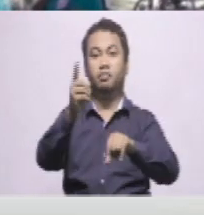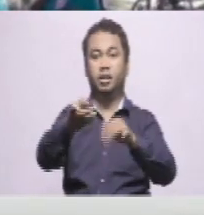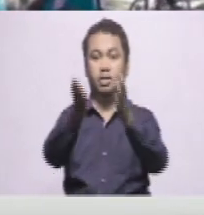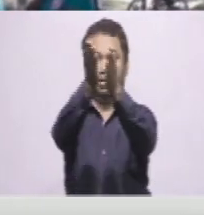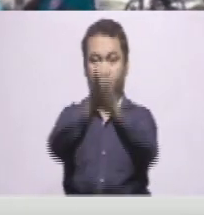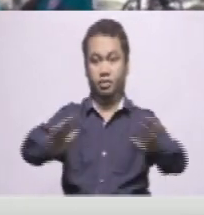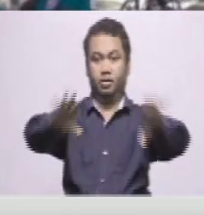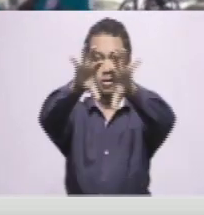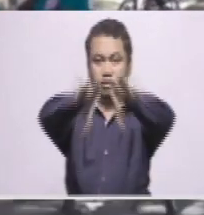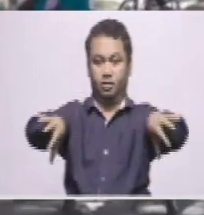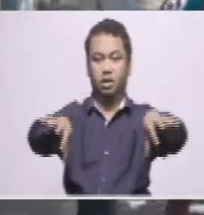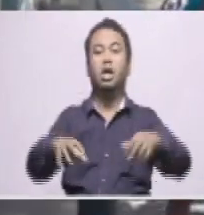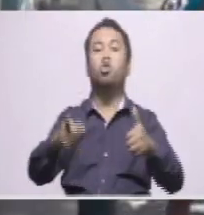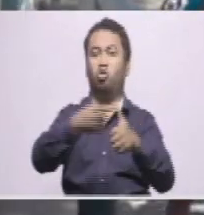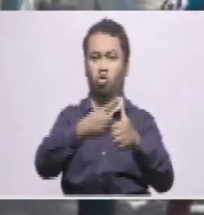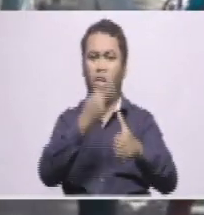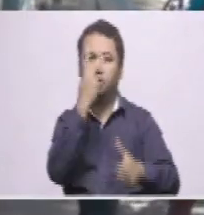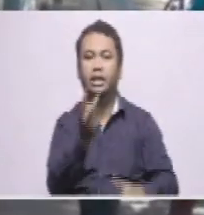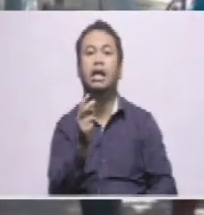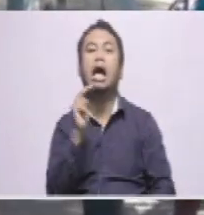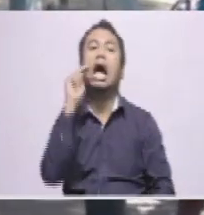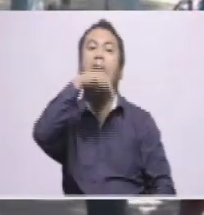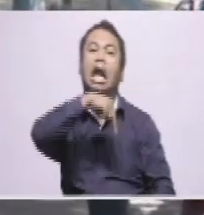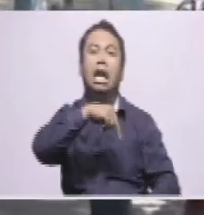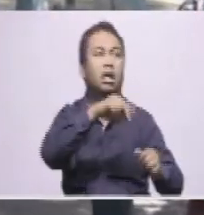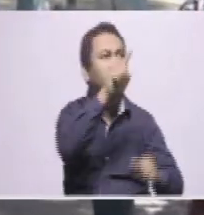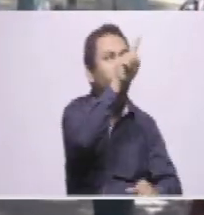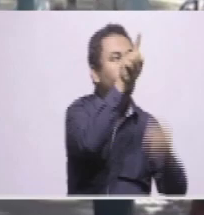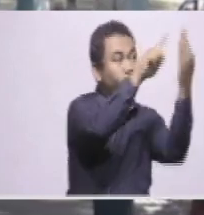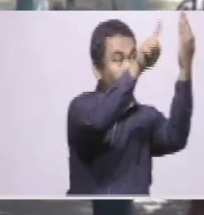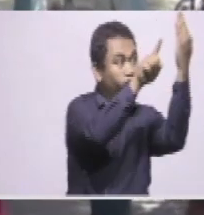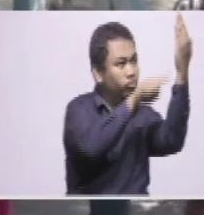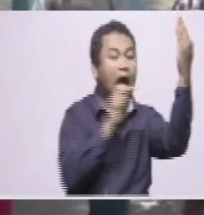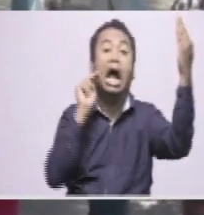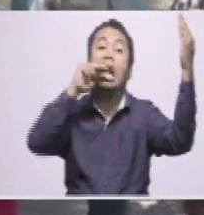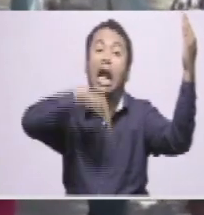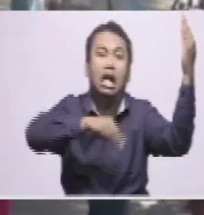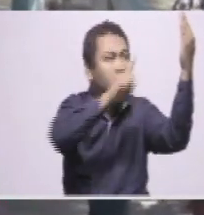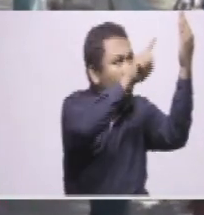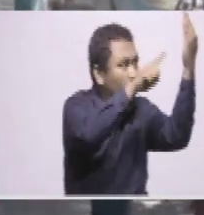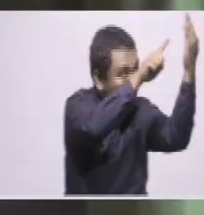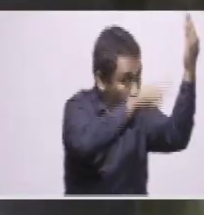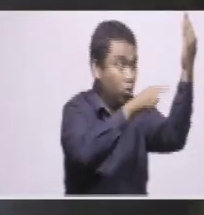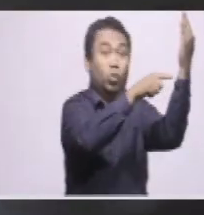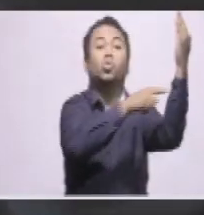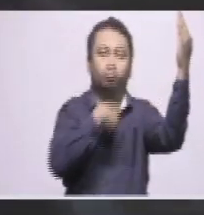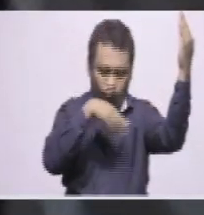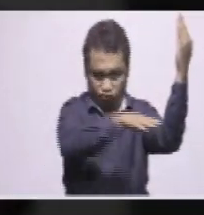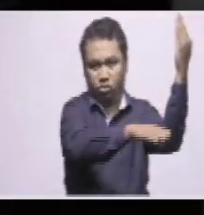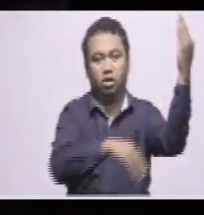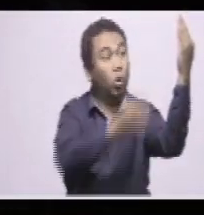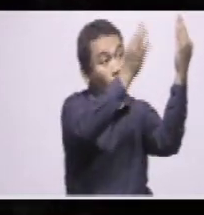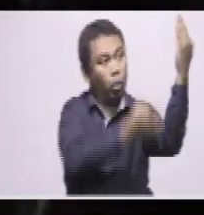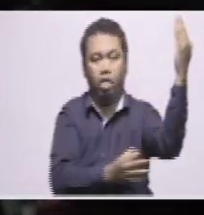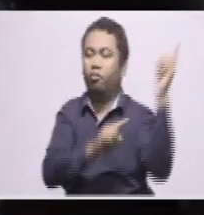mba hijery tsara ny anarana zay ka mba hintanina antsika mba hahazoty ihany a hanana respo hijery zay anarana zay. Raha ny vaovao azo dia